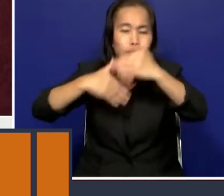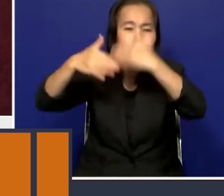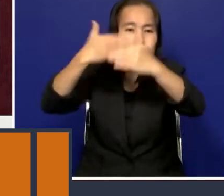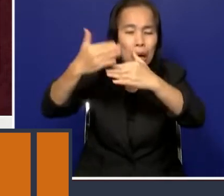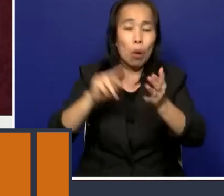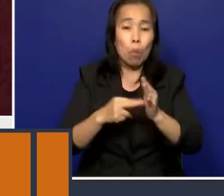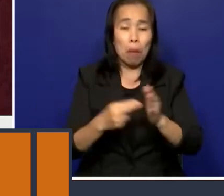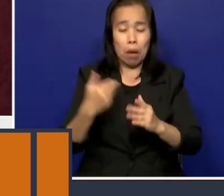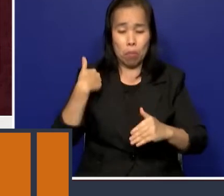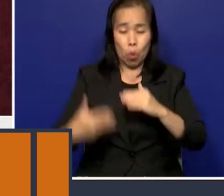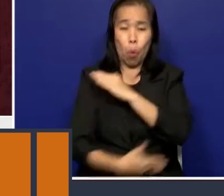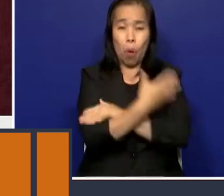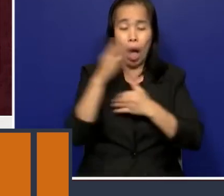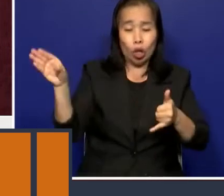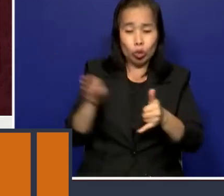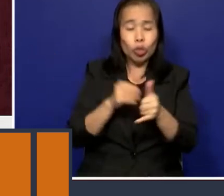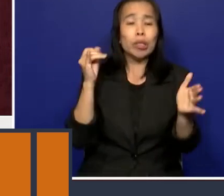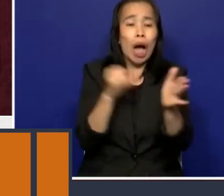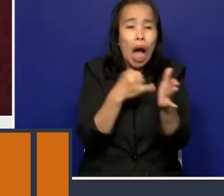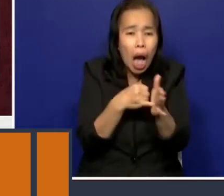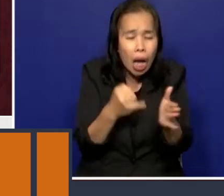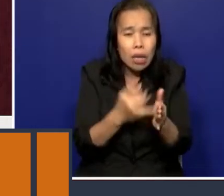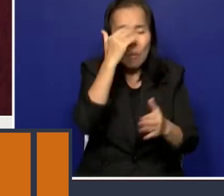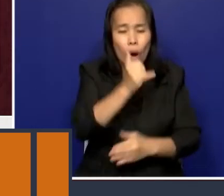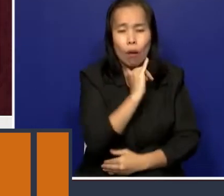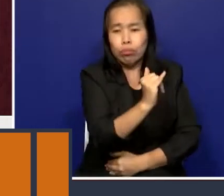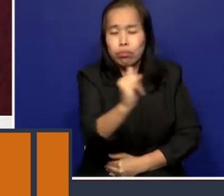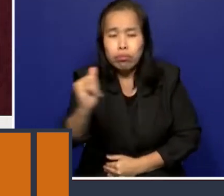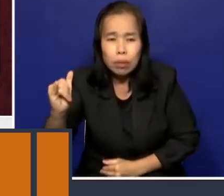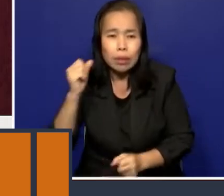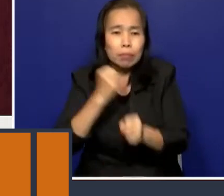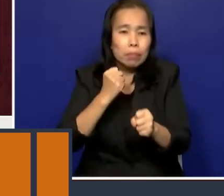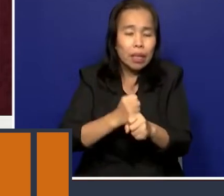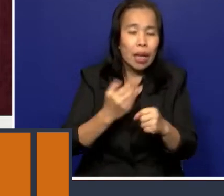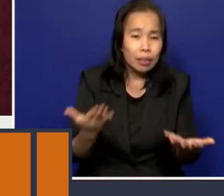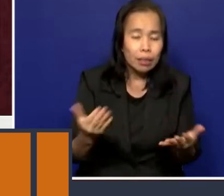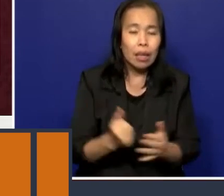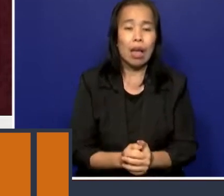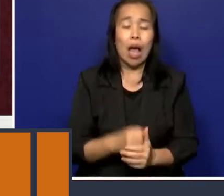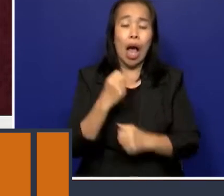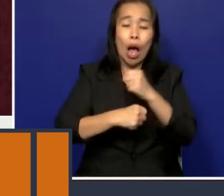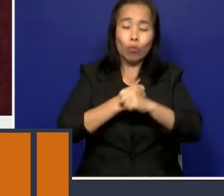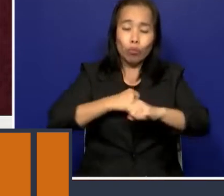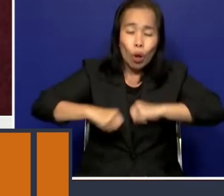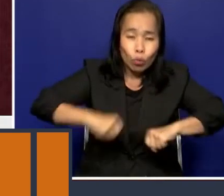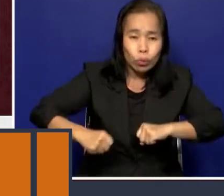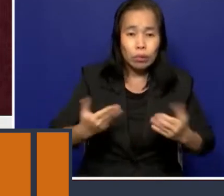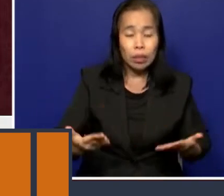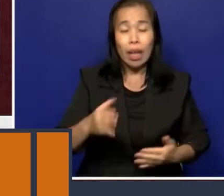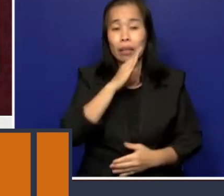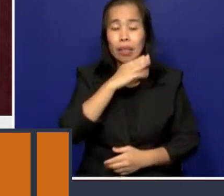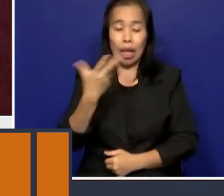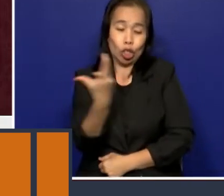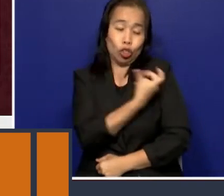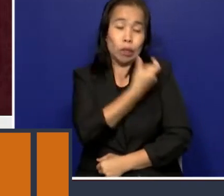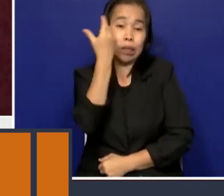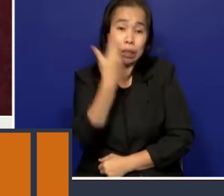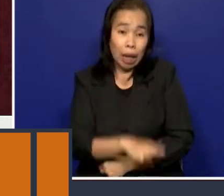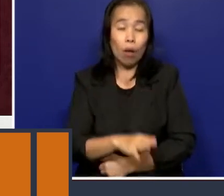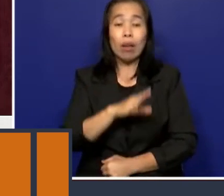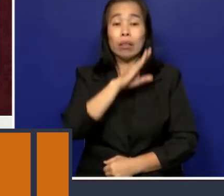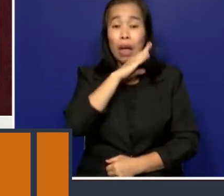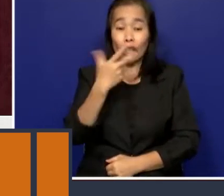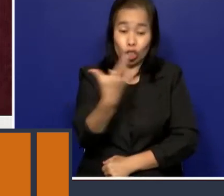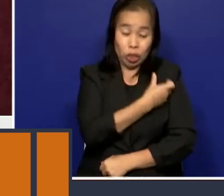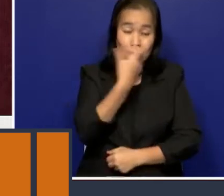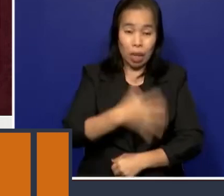ตดเชื้อและเป็ผู้แพร่เชือได้ที่สำคัญคนกล่มนี้เป็นคนในวัยหน่มสาวหากได้รับวัซีนและมผลข้างเคียงก็